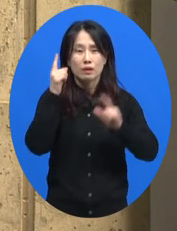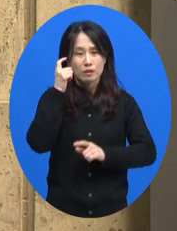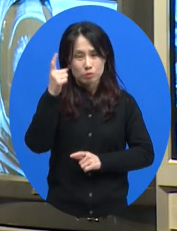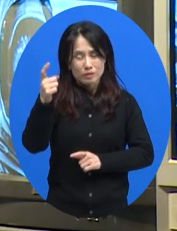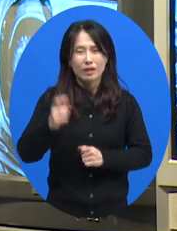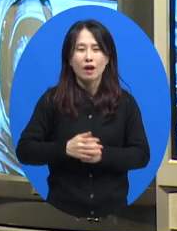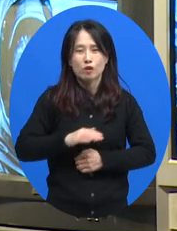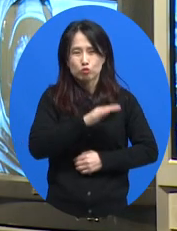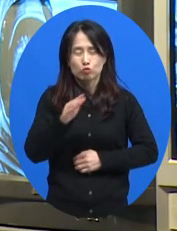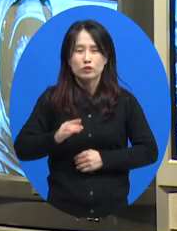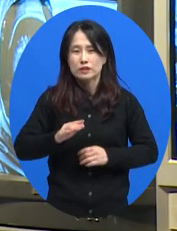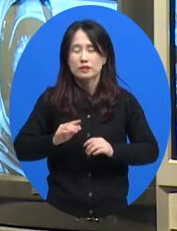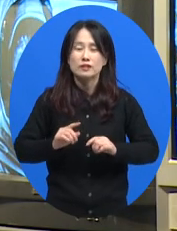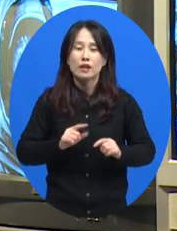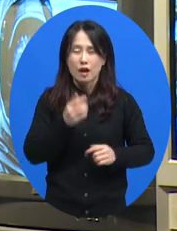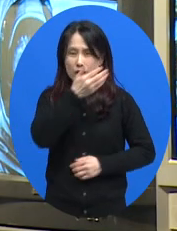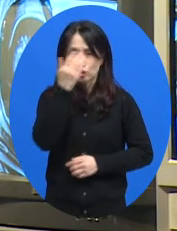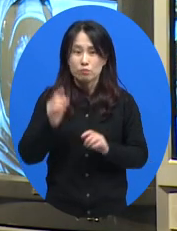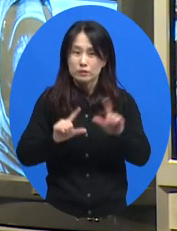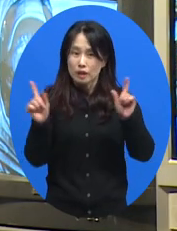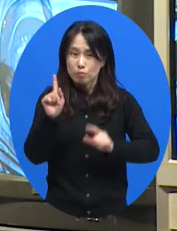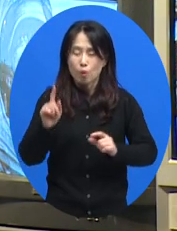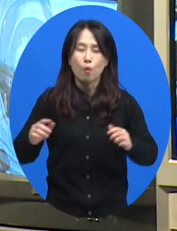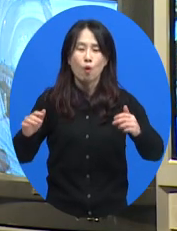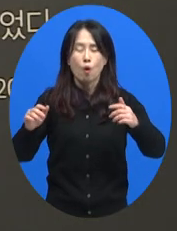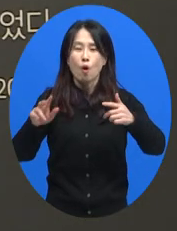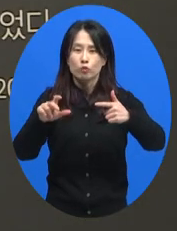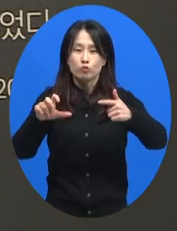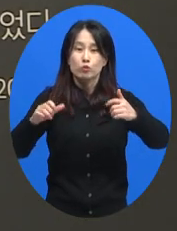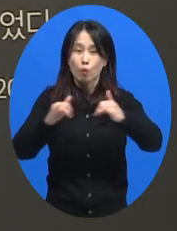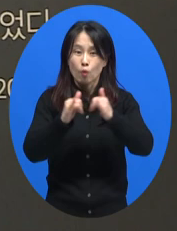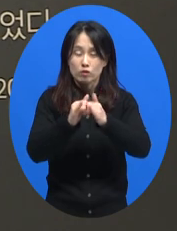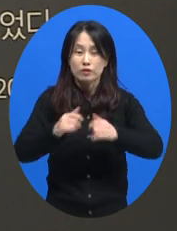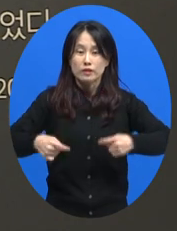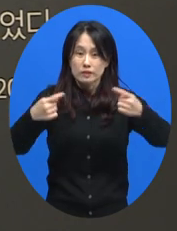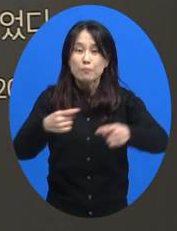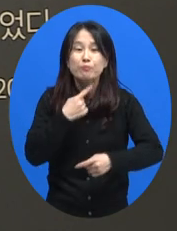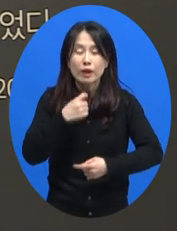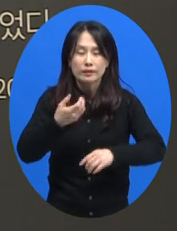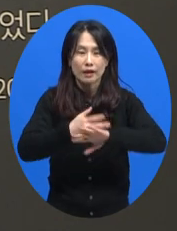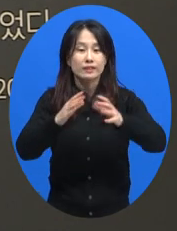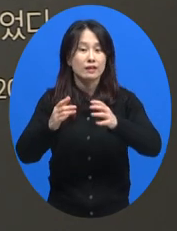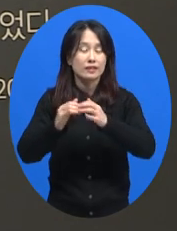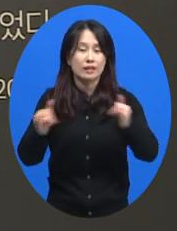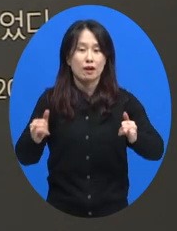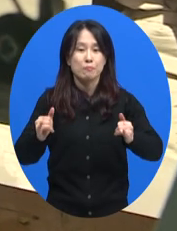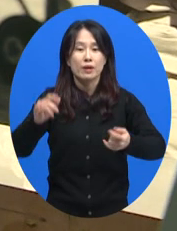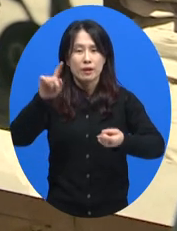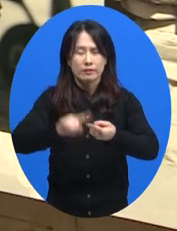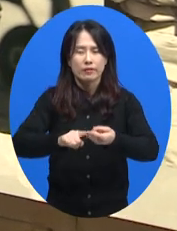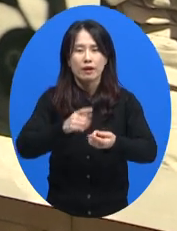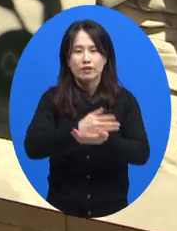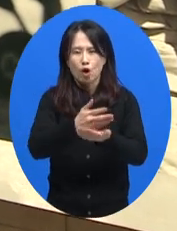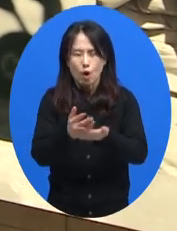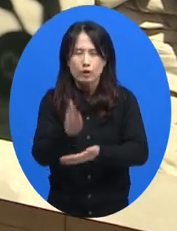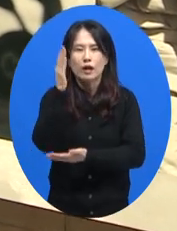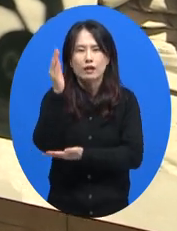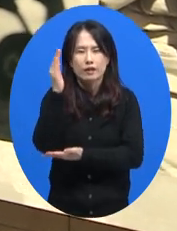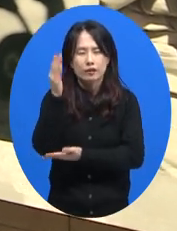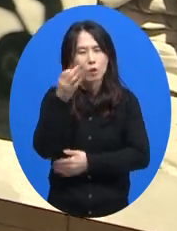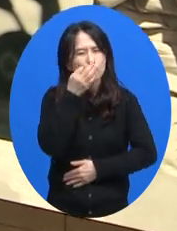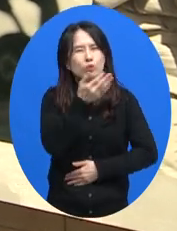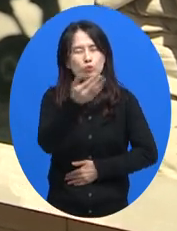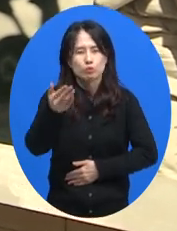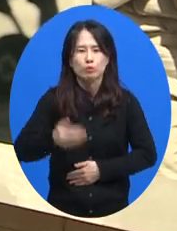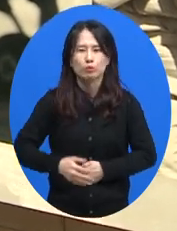우리들의 젊은 날은 한국 전쟁에 참전한 해외 파병 용사와 학도병 등에 관한 이야기를 다양한 콘텐츠를 통해